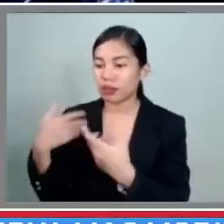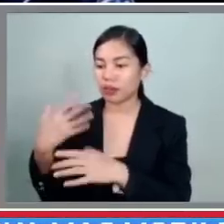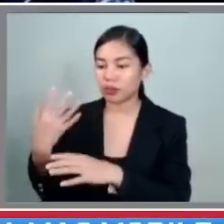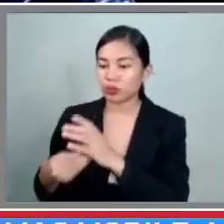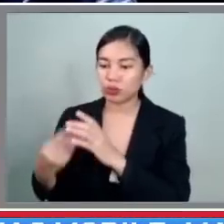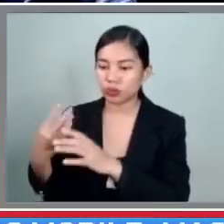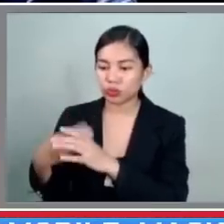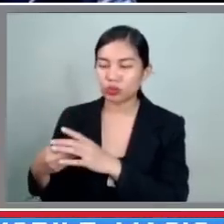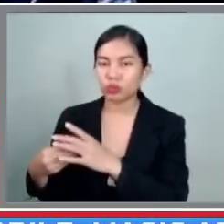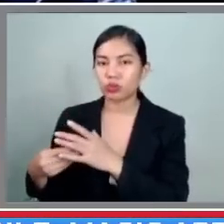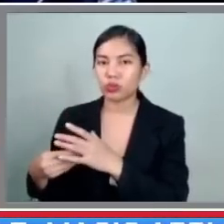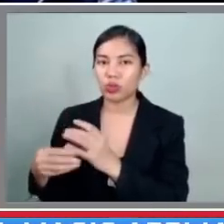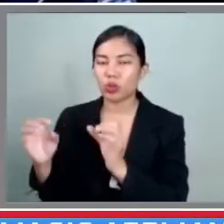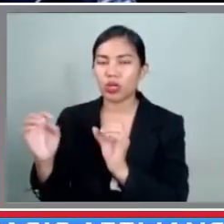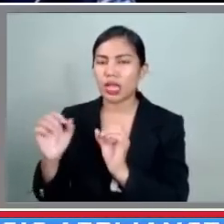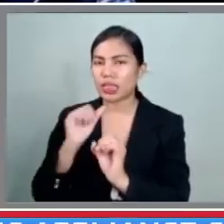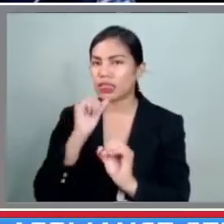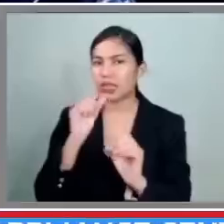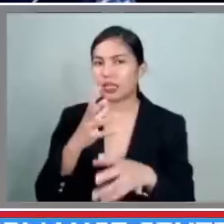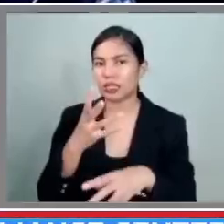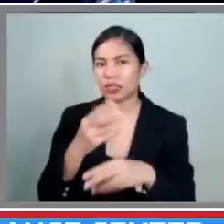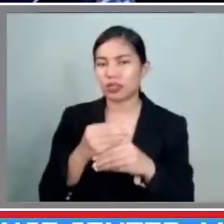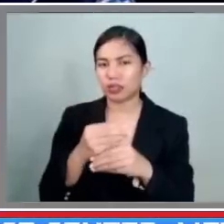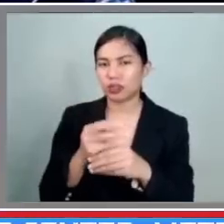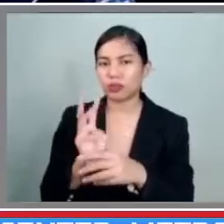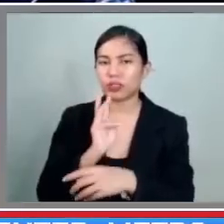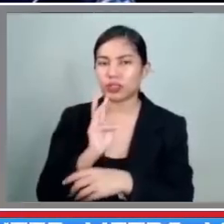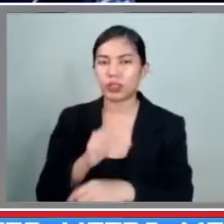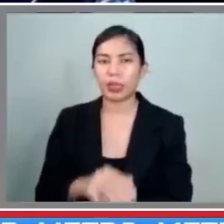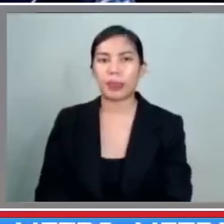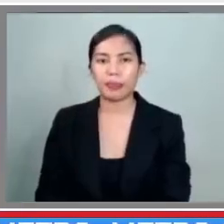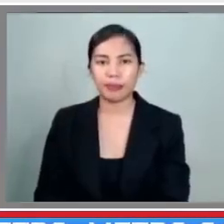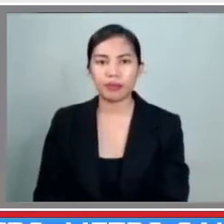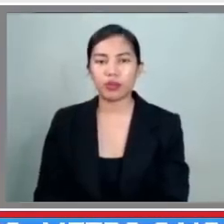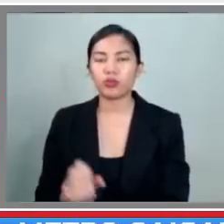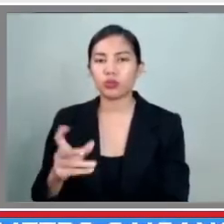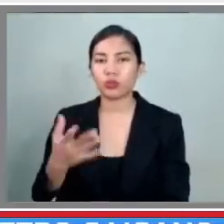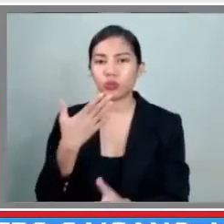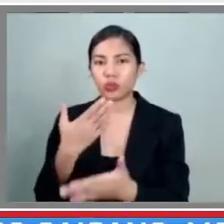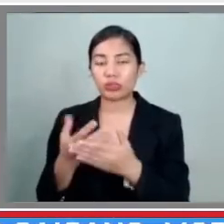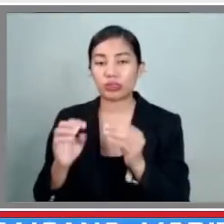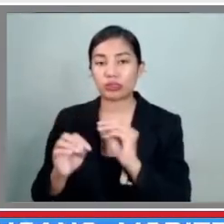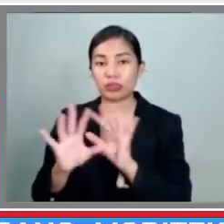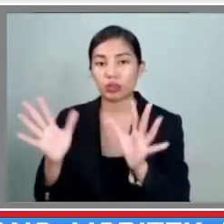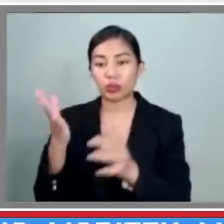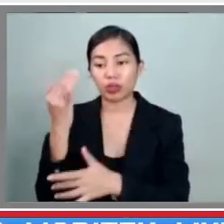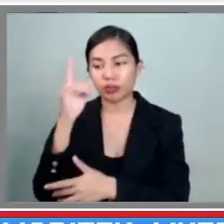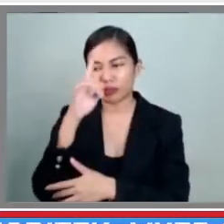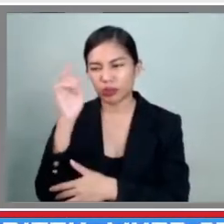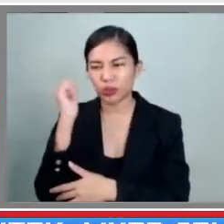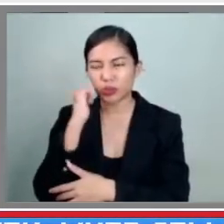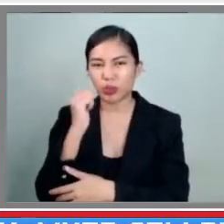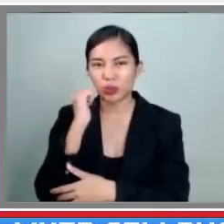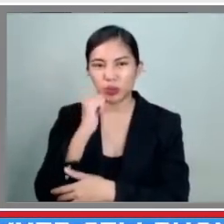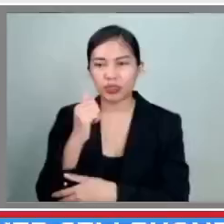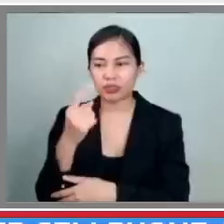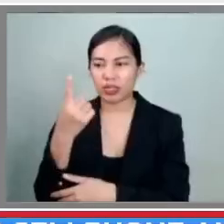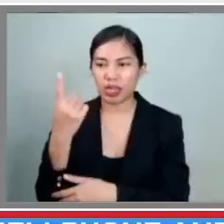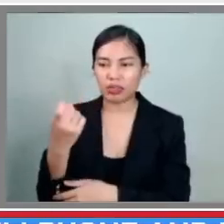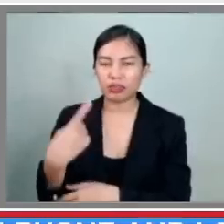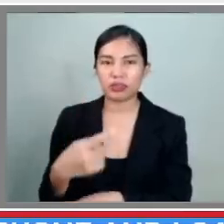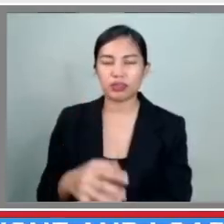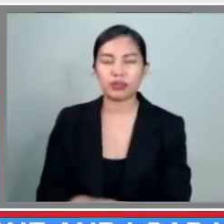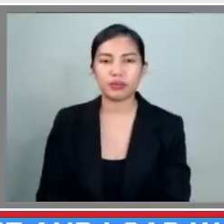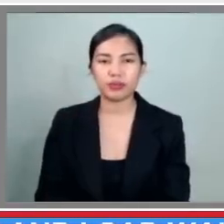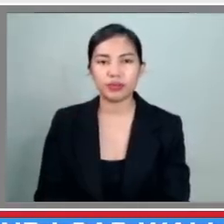natin i-bill yung ating mga customer. Ayun, mabuti po't malinaw kasi yan po ang madalas na nagiging tanong. Ano? Samantala, ito po